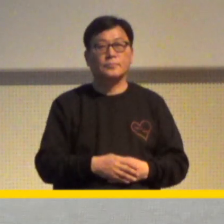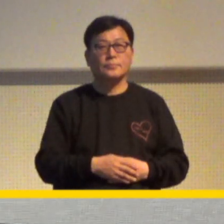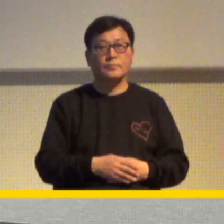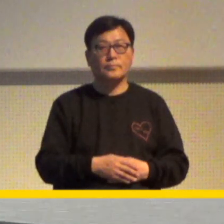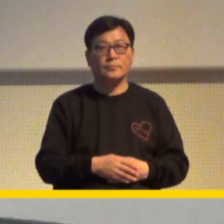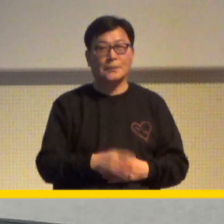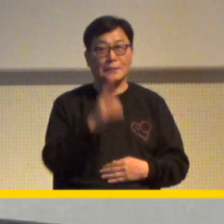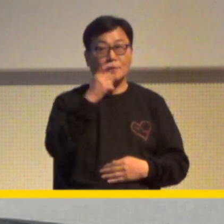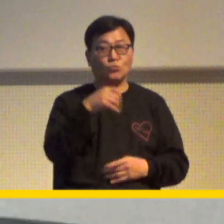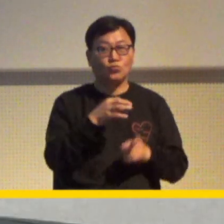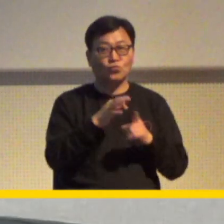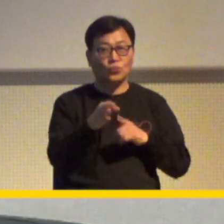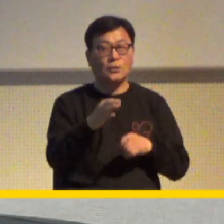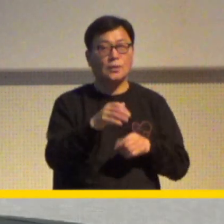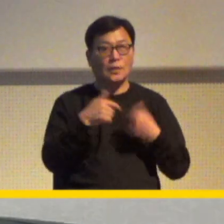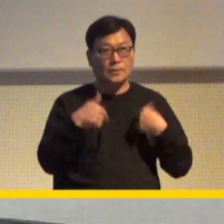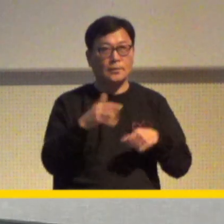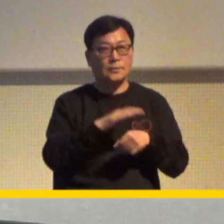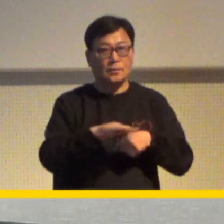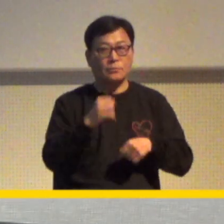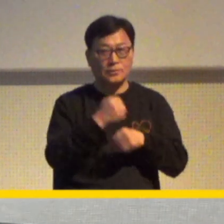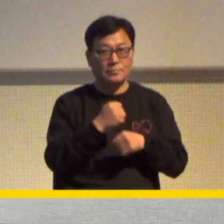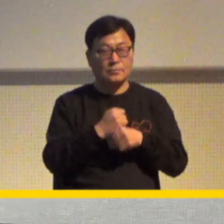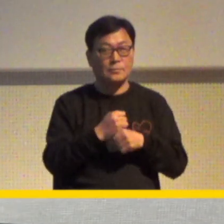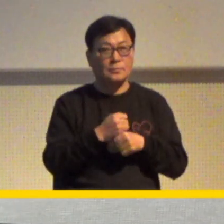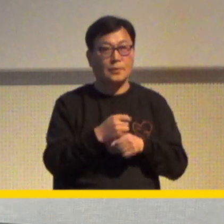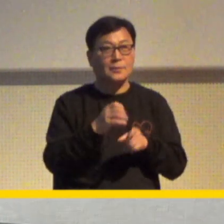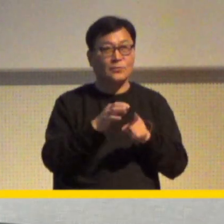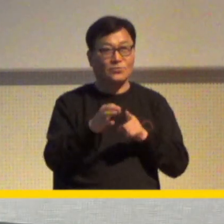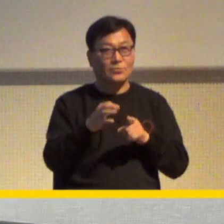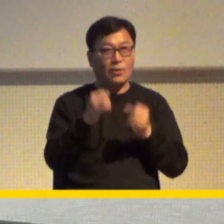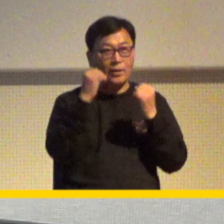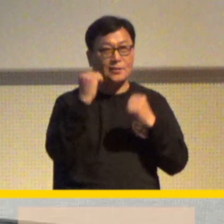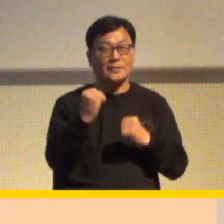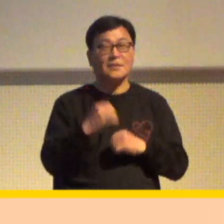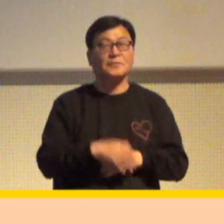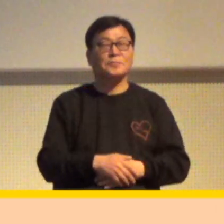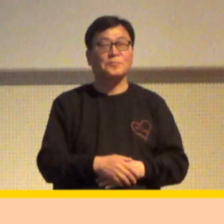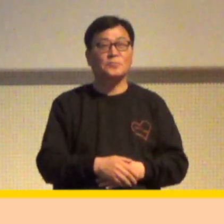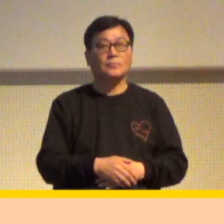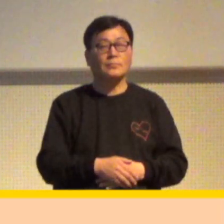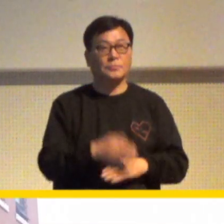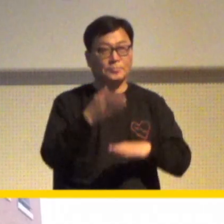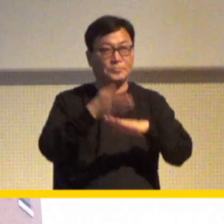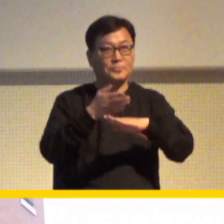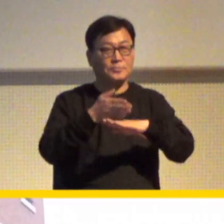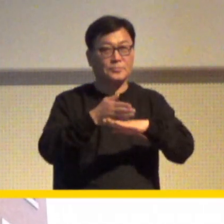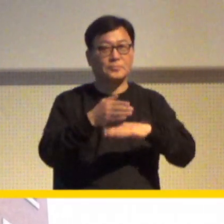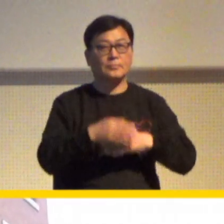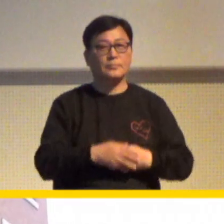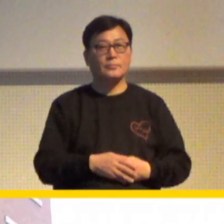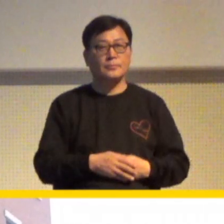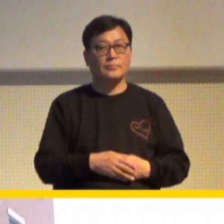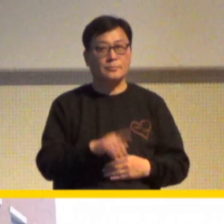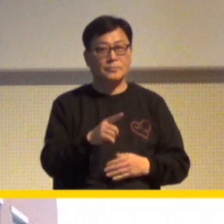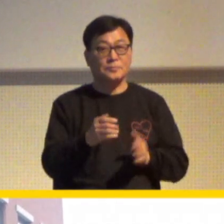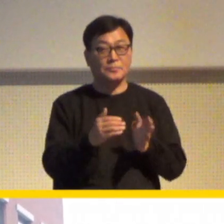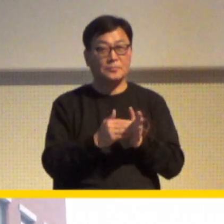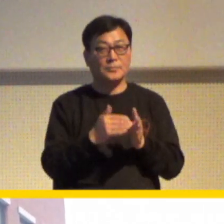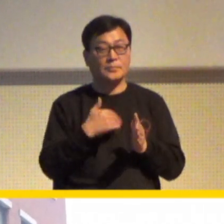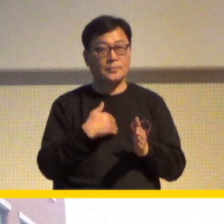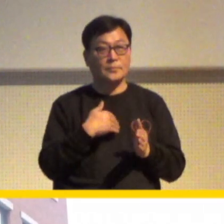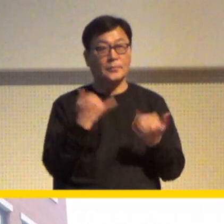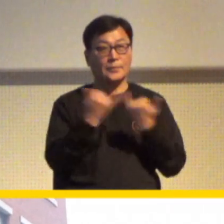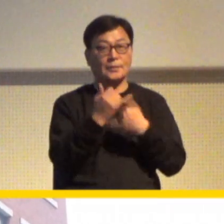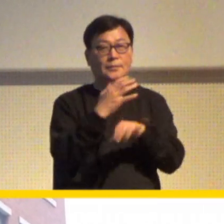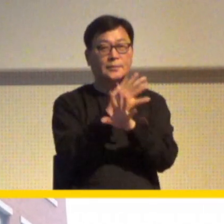바라겠습니다. 네. 신수다 늘 잘하고 있습니다. 신수다 화이팅! 감사합니다. 네, 이상으로 저희 아직